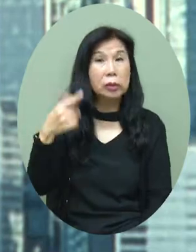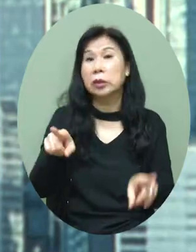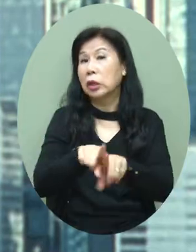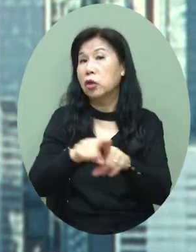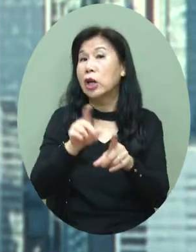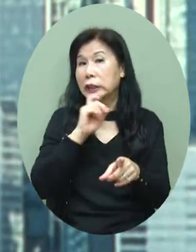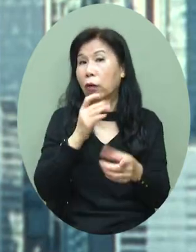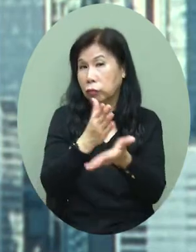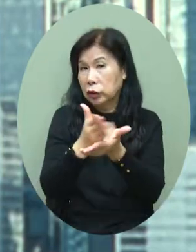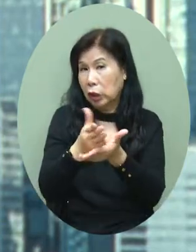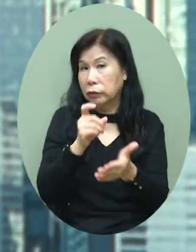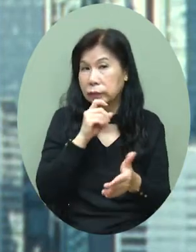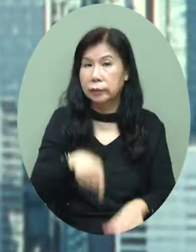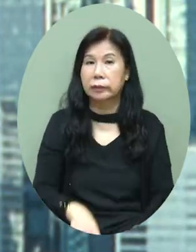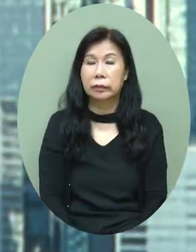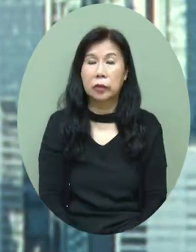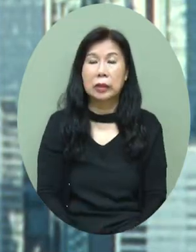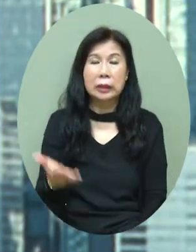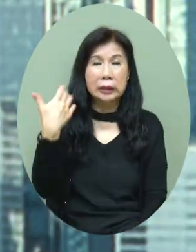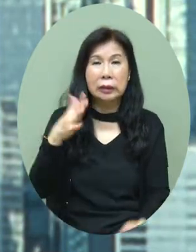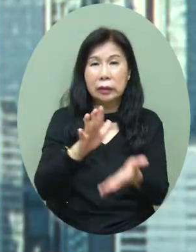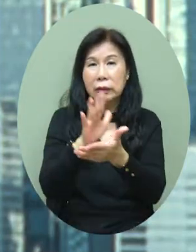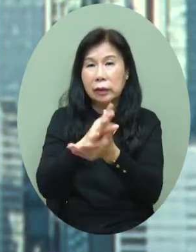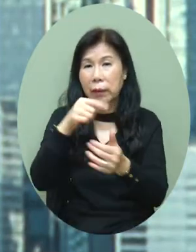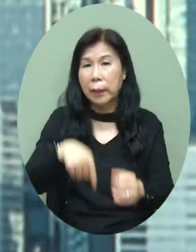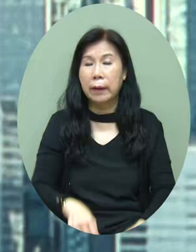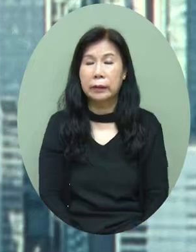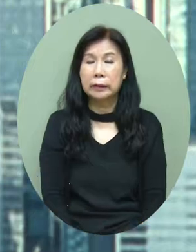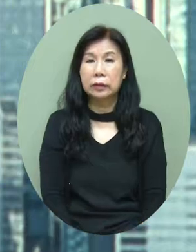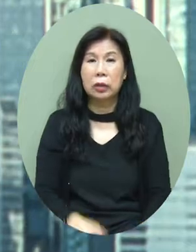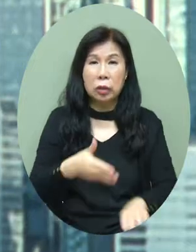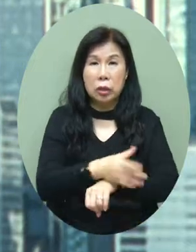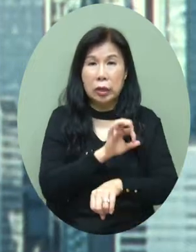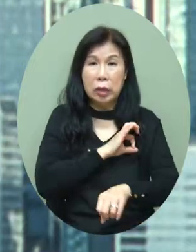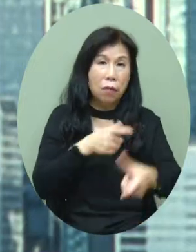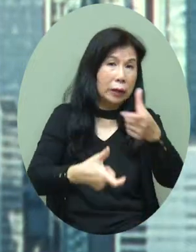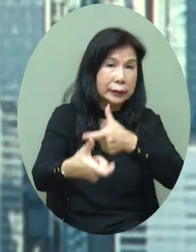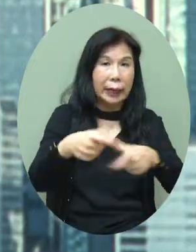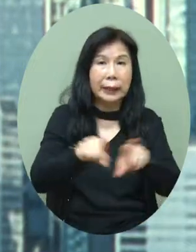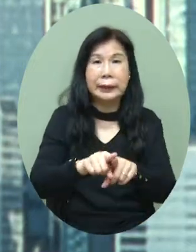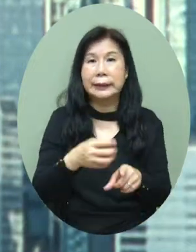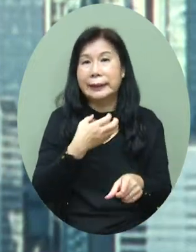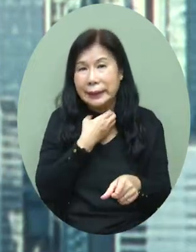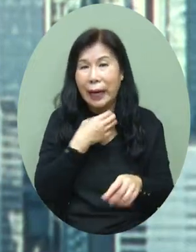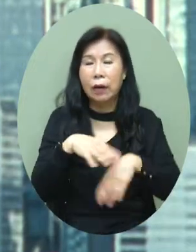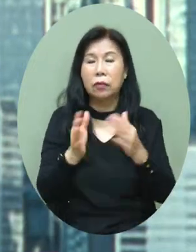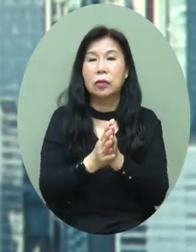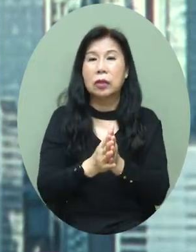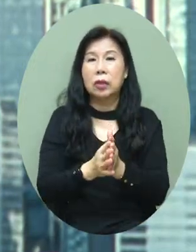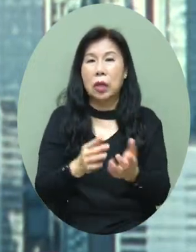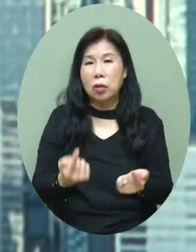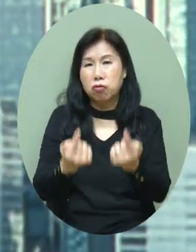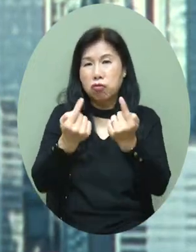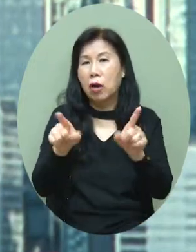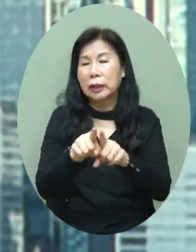過嘅。喺呢啲年份呢，通常我哋嘅社會嘅經濟係有啲特殊嘅情況啦，或者個通脹嘅情